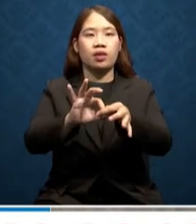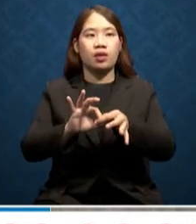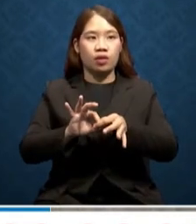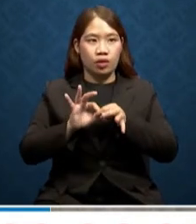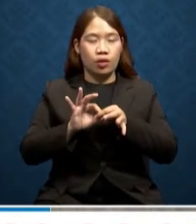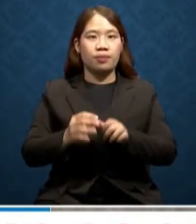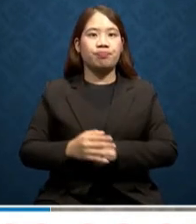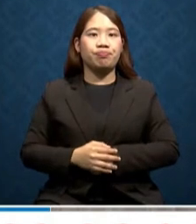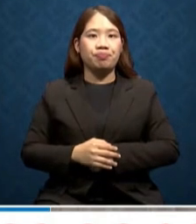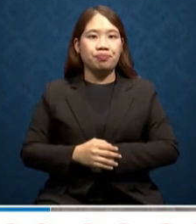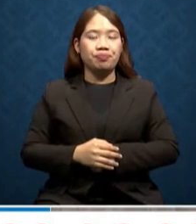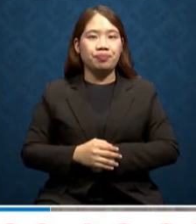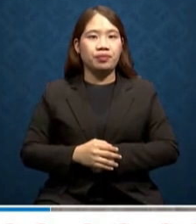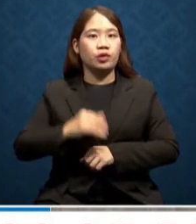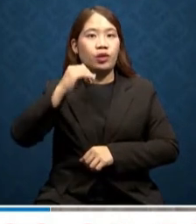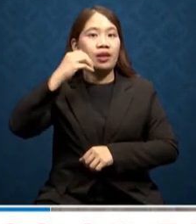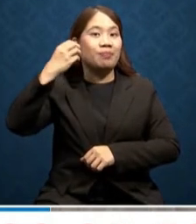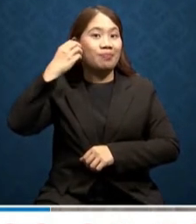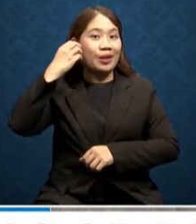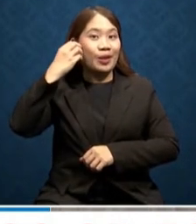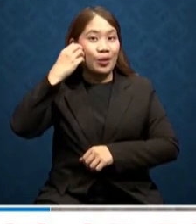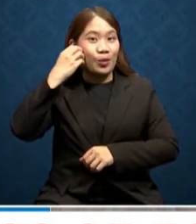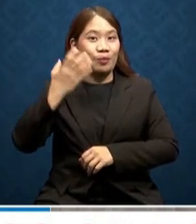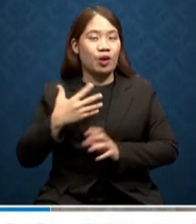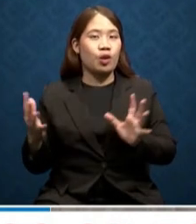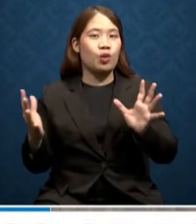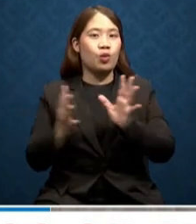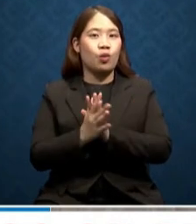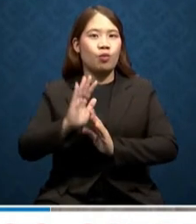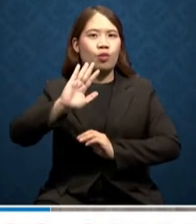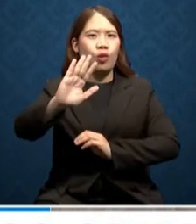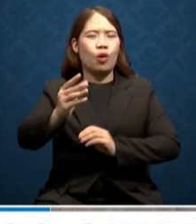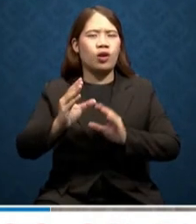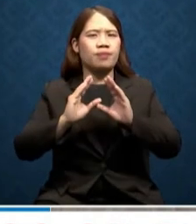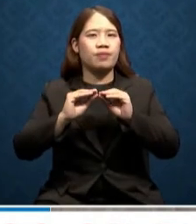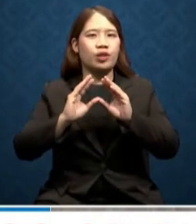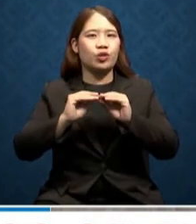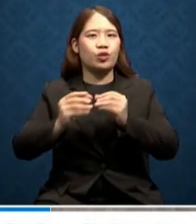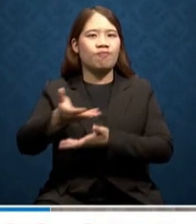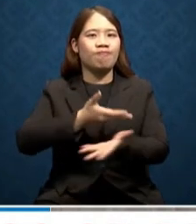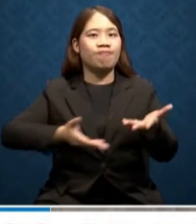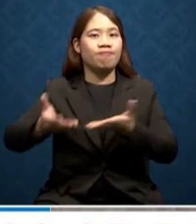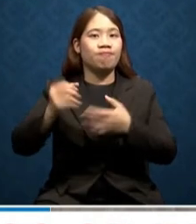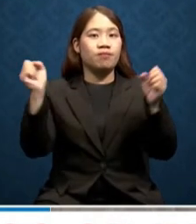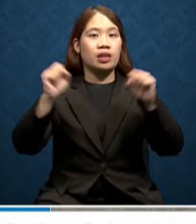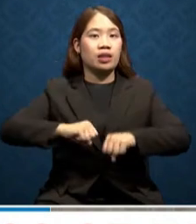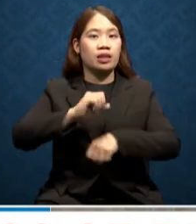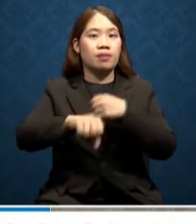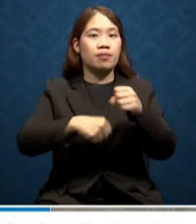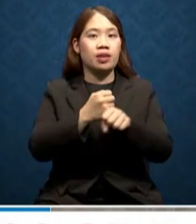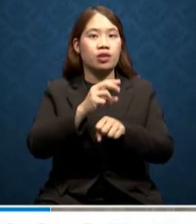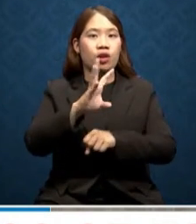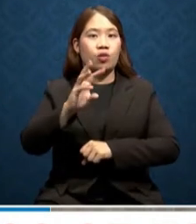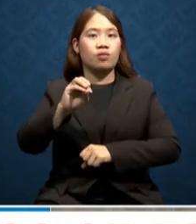กิจการโทรคมนาคมจากมติการประชุมของกสทชนะครับนัดพิเศษนะครับครั้งที่ 5ปี 2565วันที่